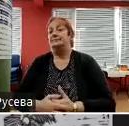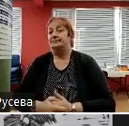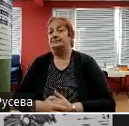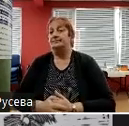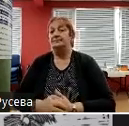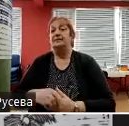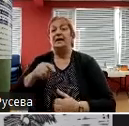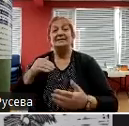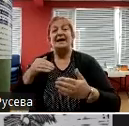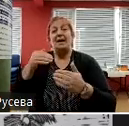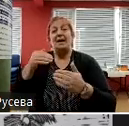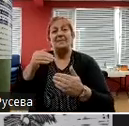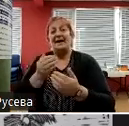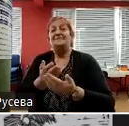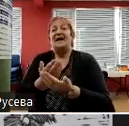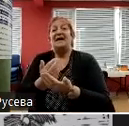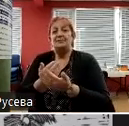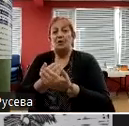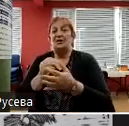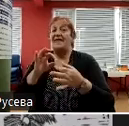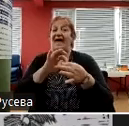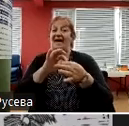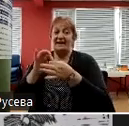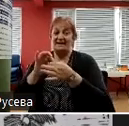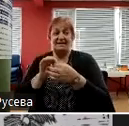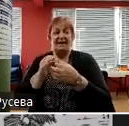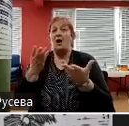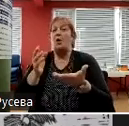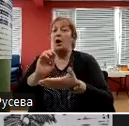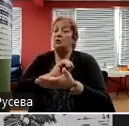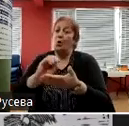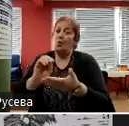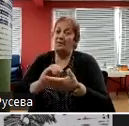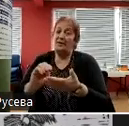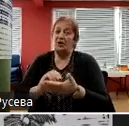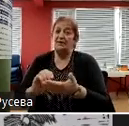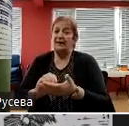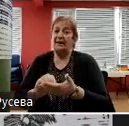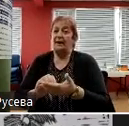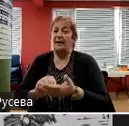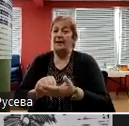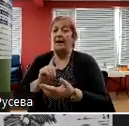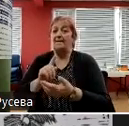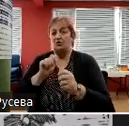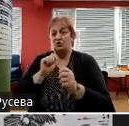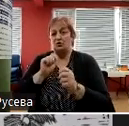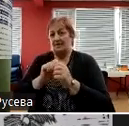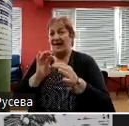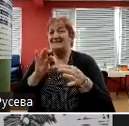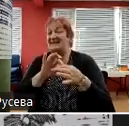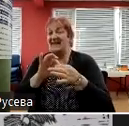сега минаваме на използване на връзки. Когато пишете, можете да създавате